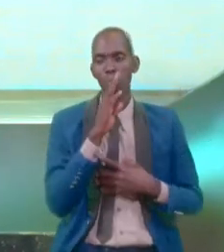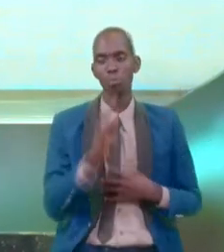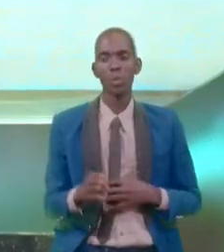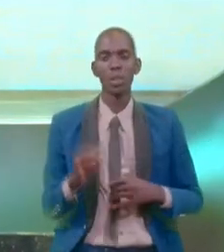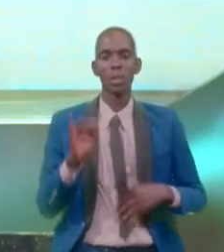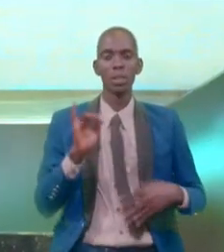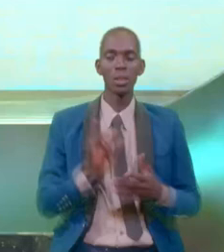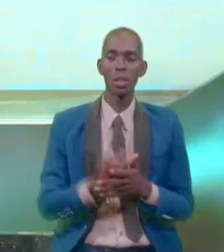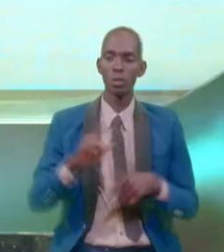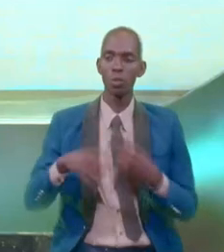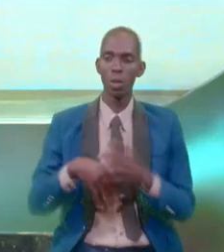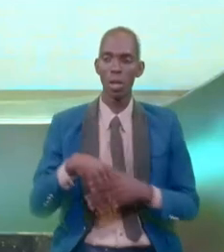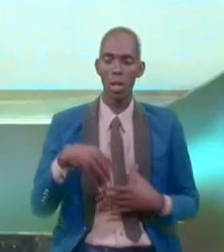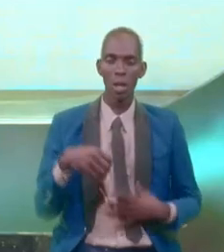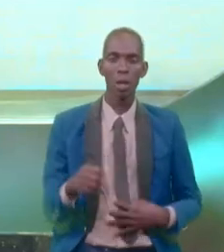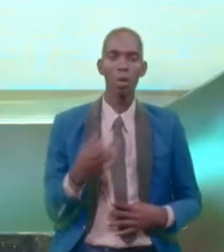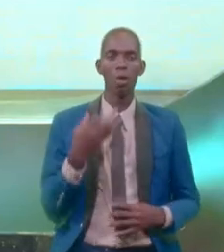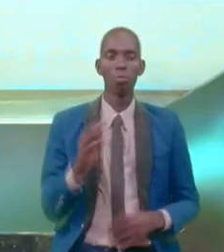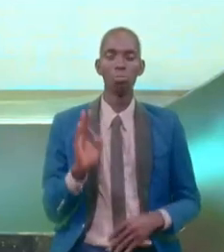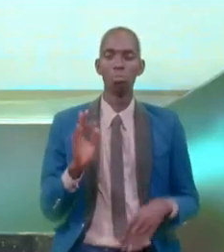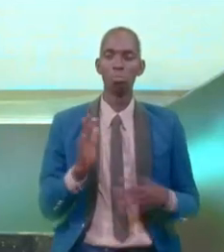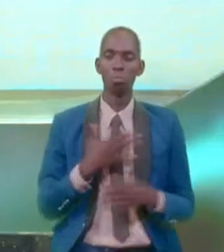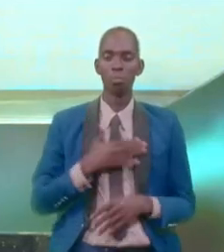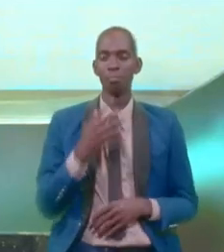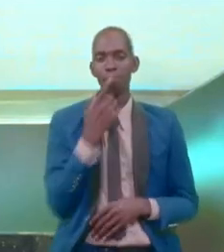parole qui sort de ma bouche.